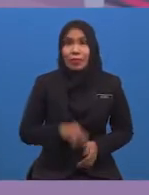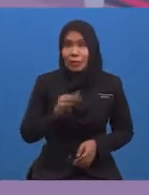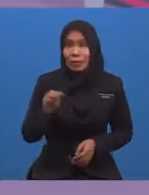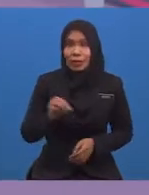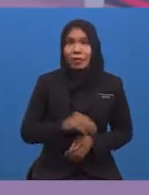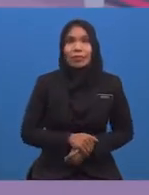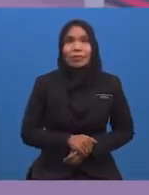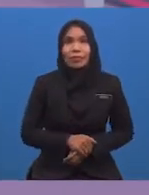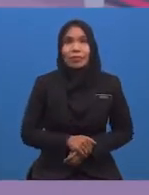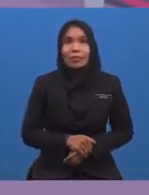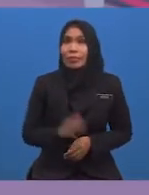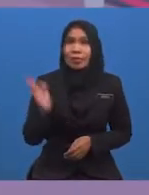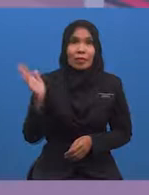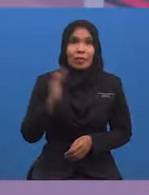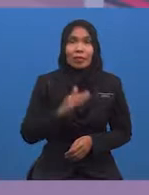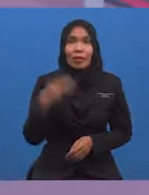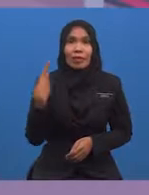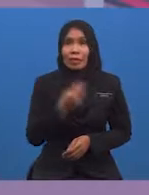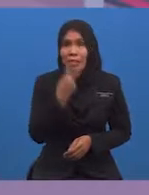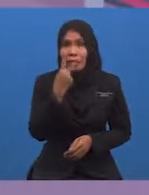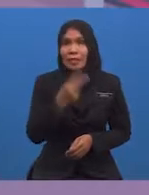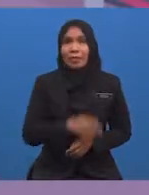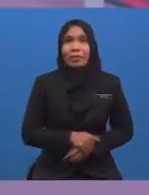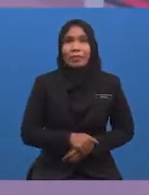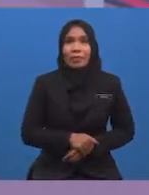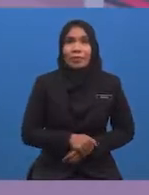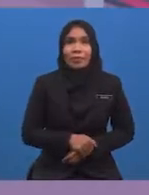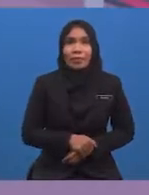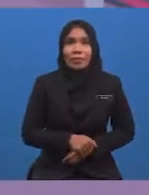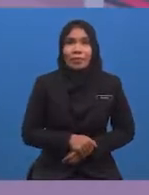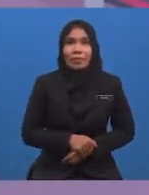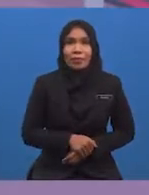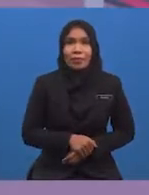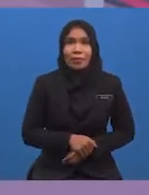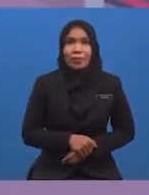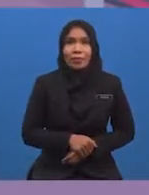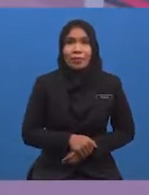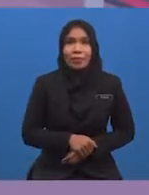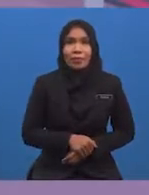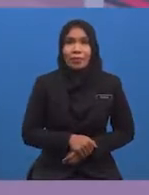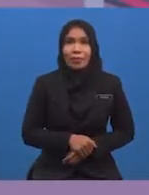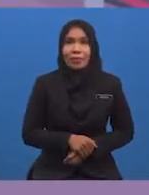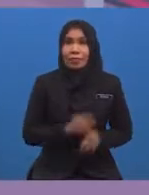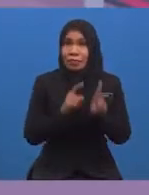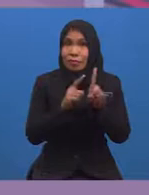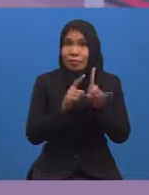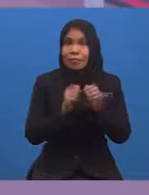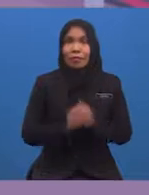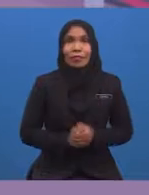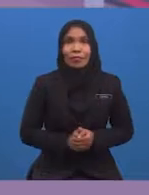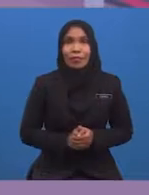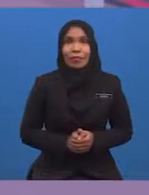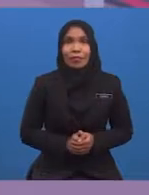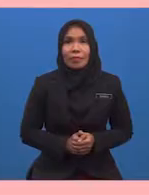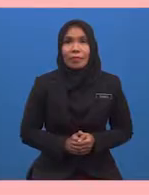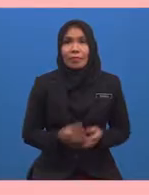Murid-murid, mari kita lihat dulu kepentingan bentuk muka bumi di Malaysia yang pertama iaitu tanah